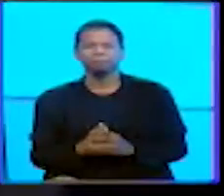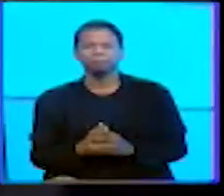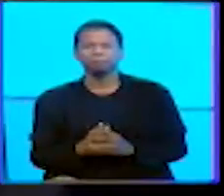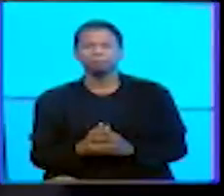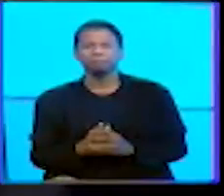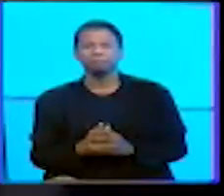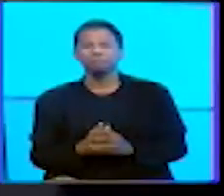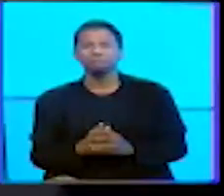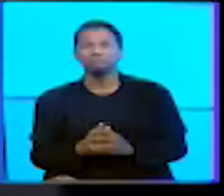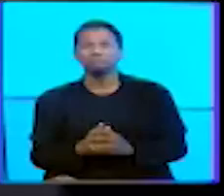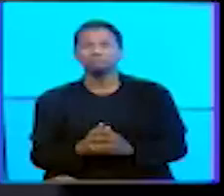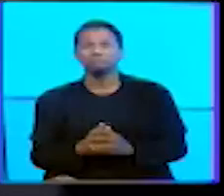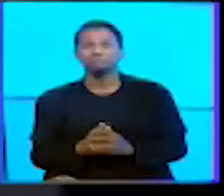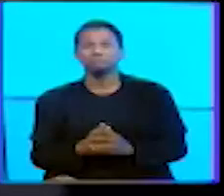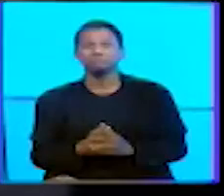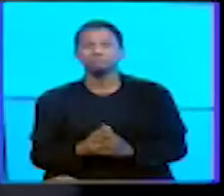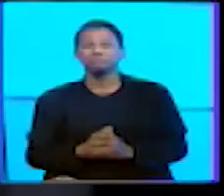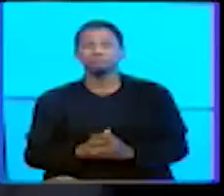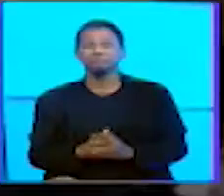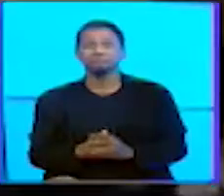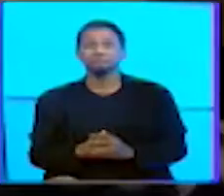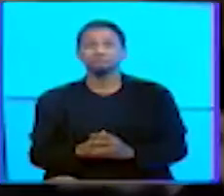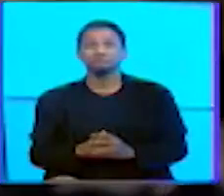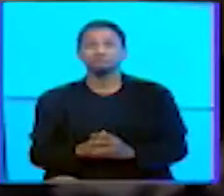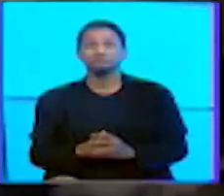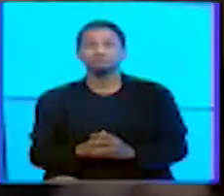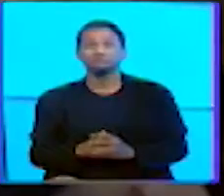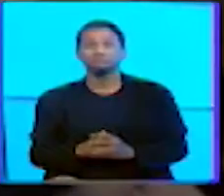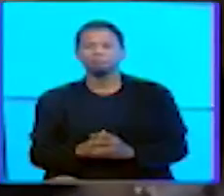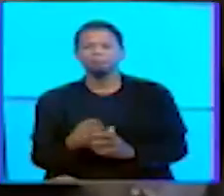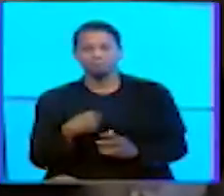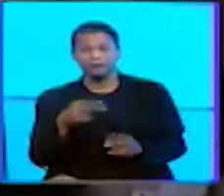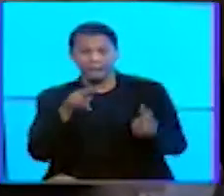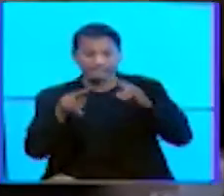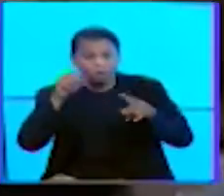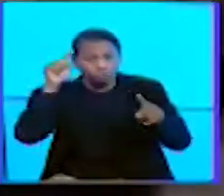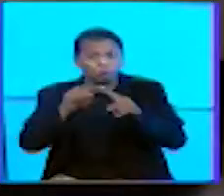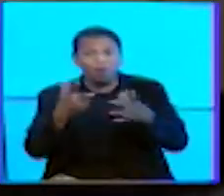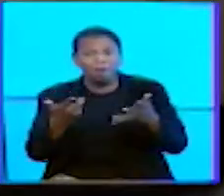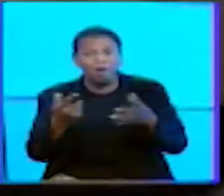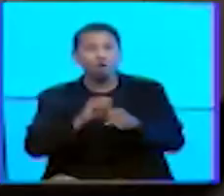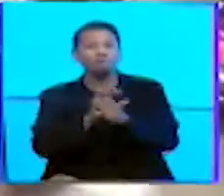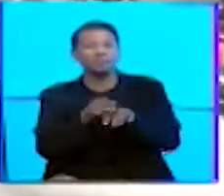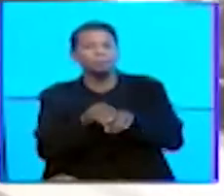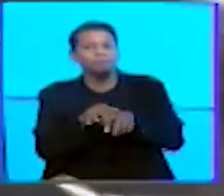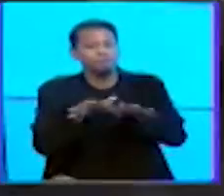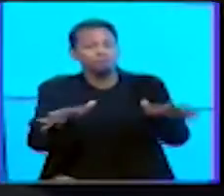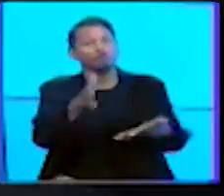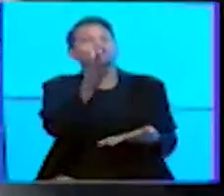ketentuan jam malam razia dilakukan untuk mencegah penularan kopinah intim di wilayah ibukota